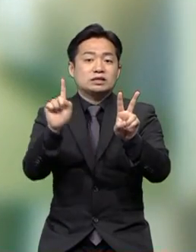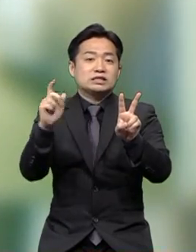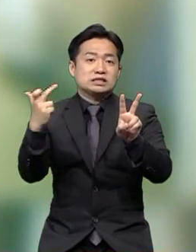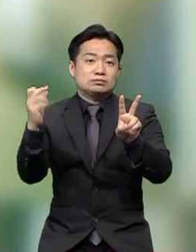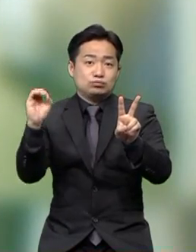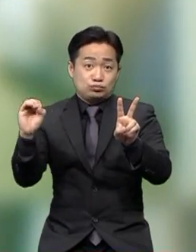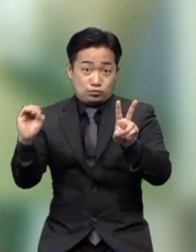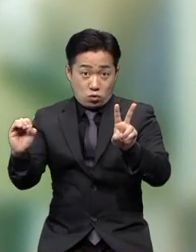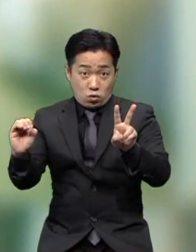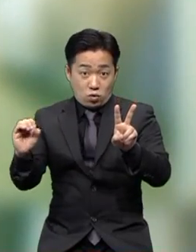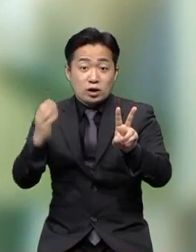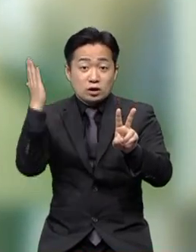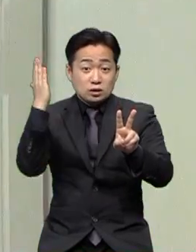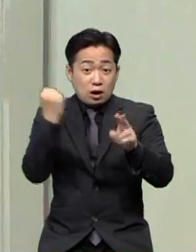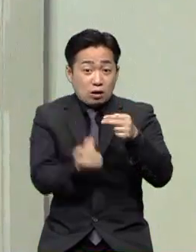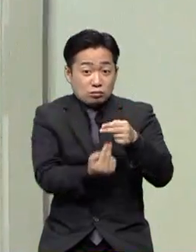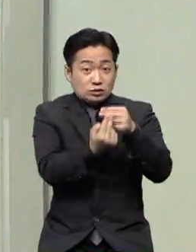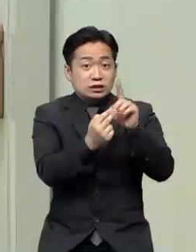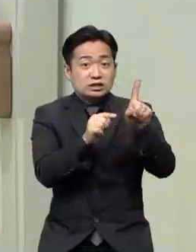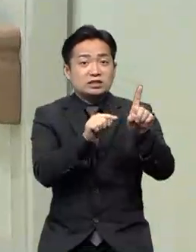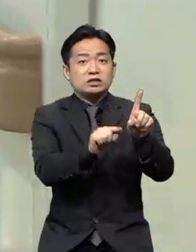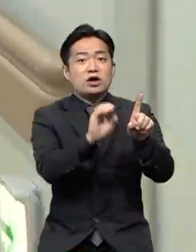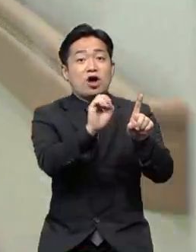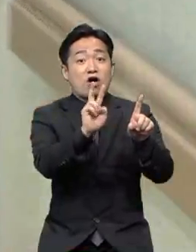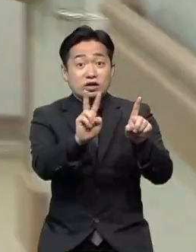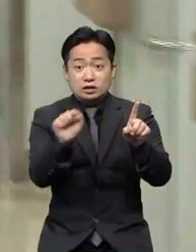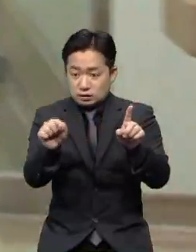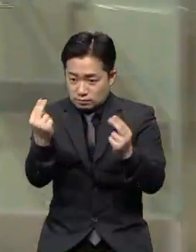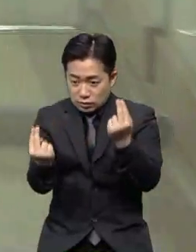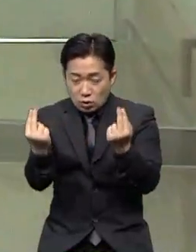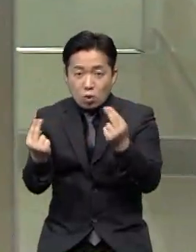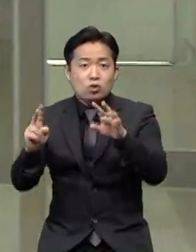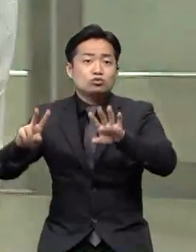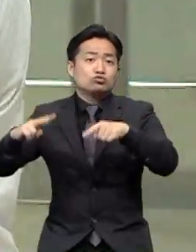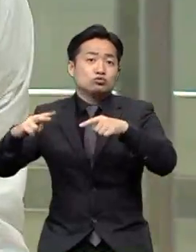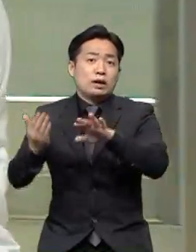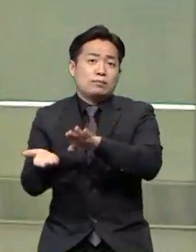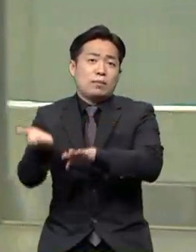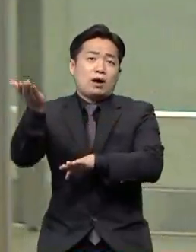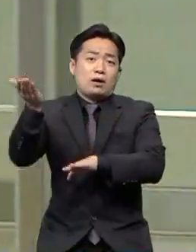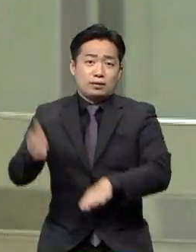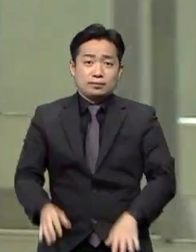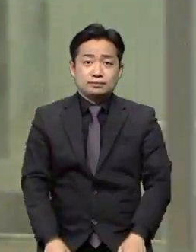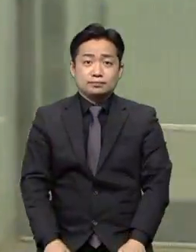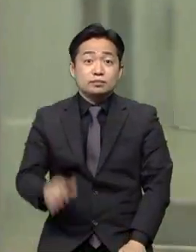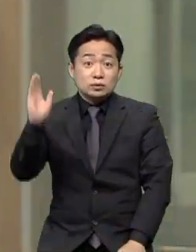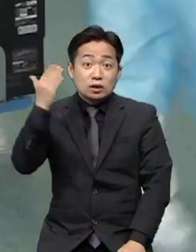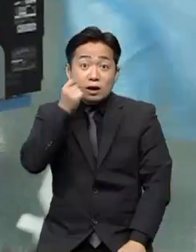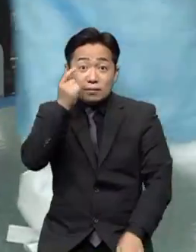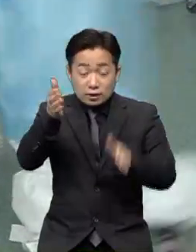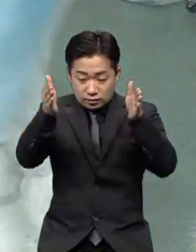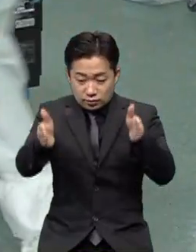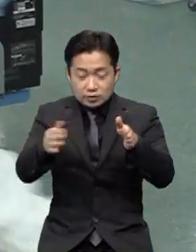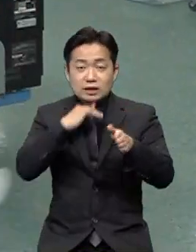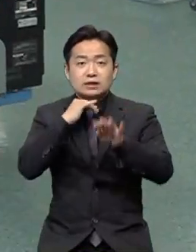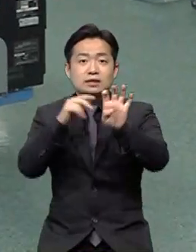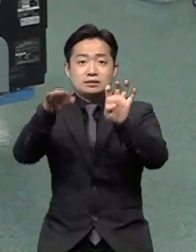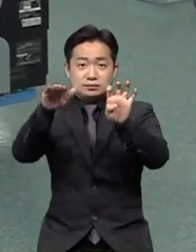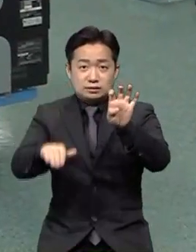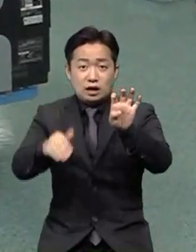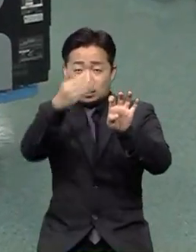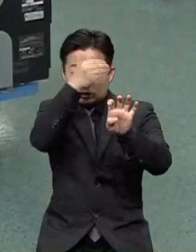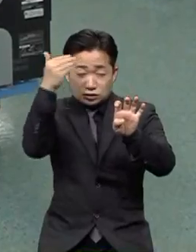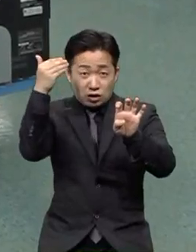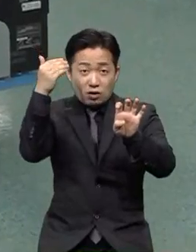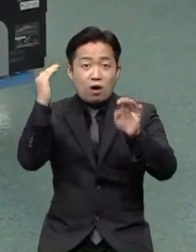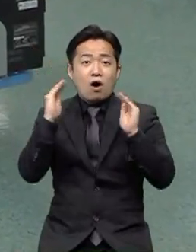2.17%에 달해 그동안 누적된 1.02%의 두 배를 넘어섰습니다. 최근 한 달 40대 이하 청장년층